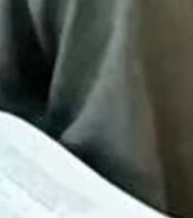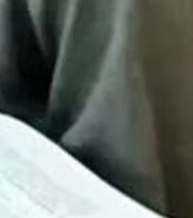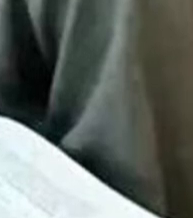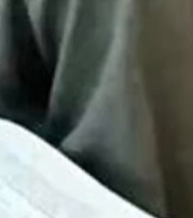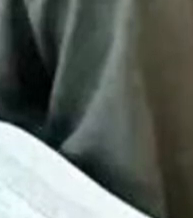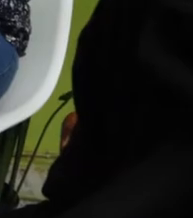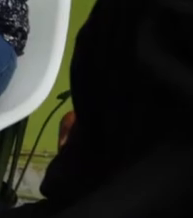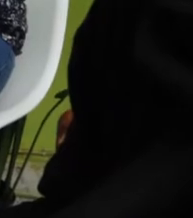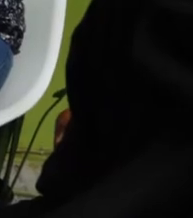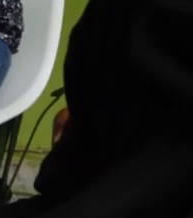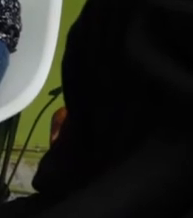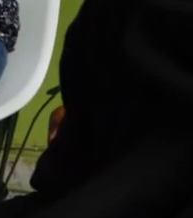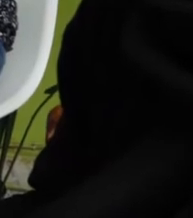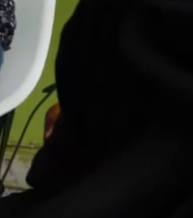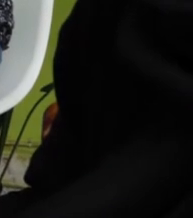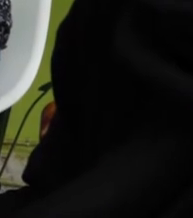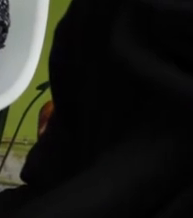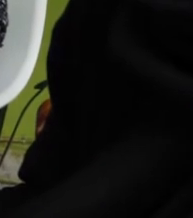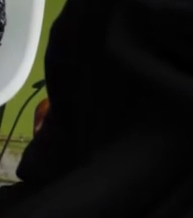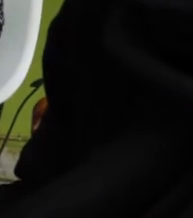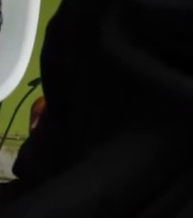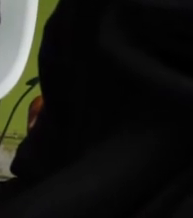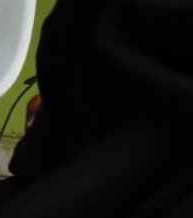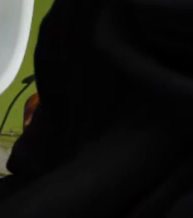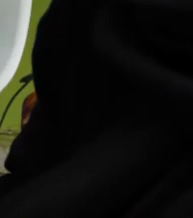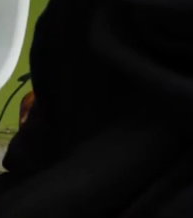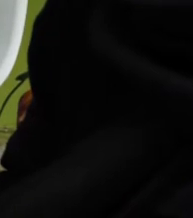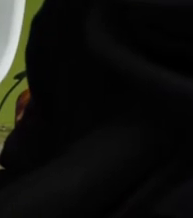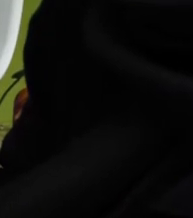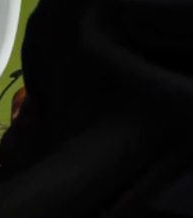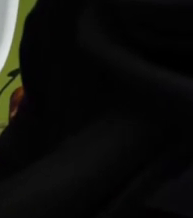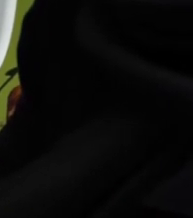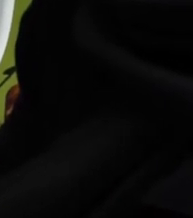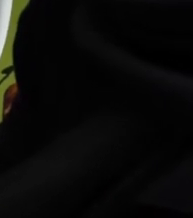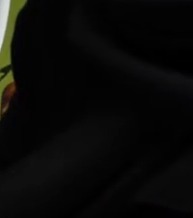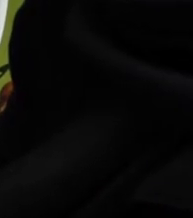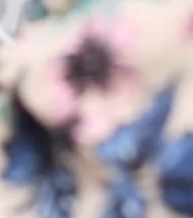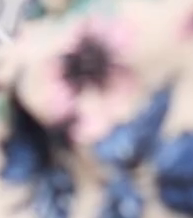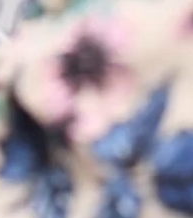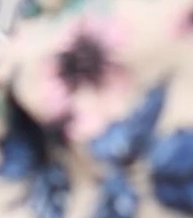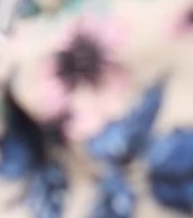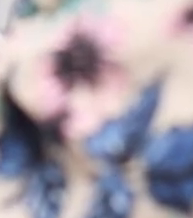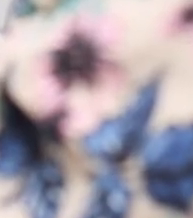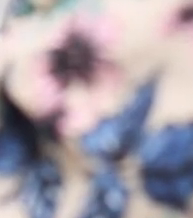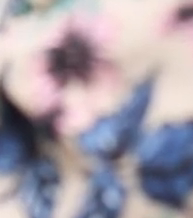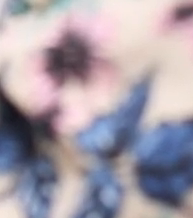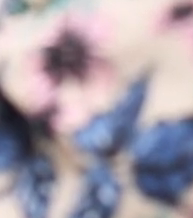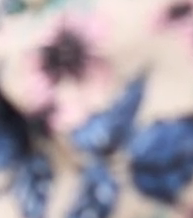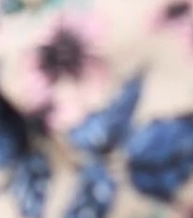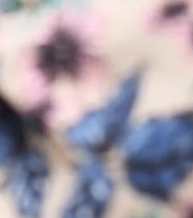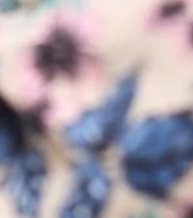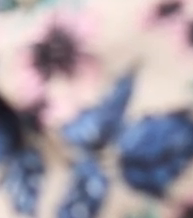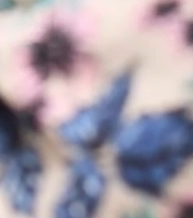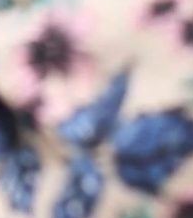kepiting juga memberi kelonggaran kepada lima kategori Plaza berkeperluan acquired ada masalah dari segi